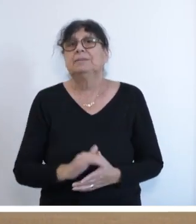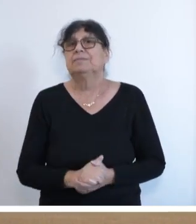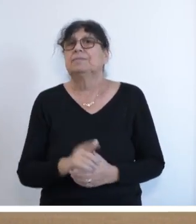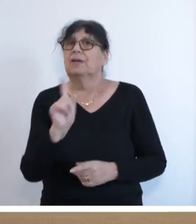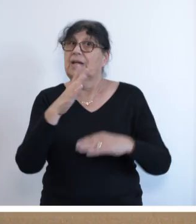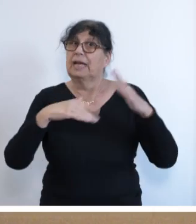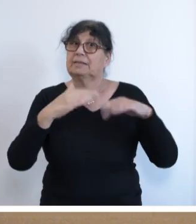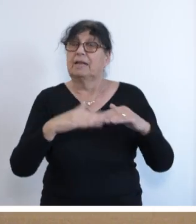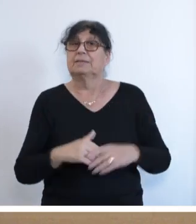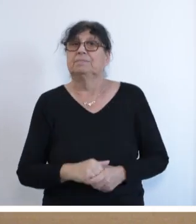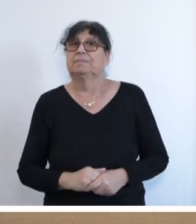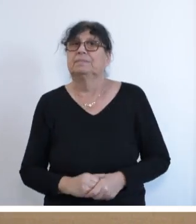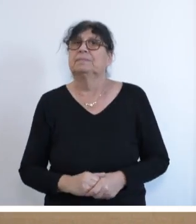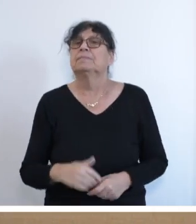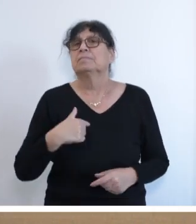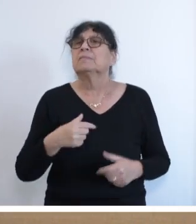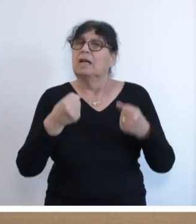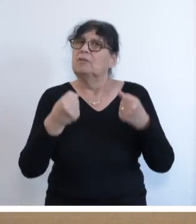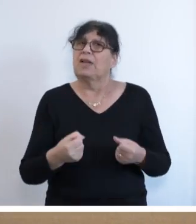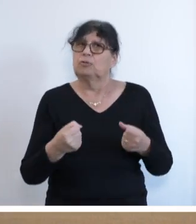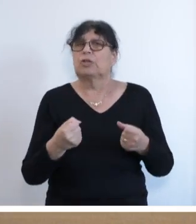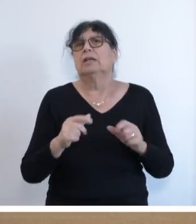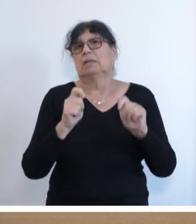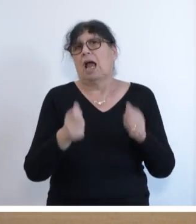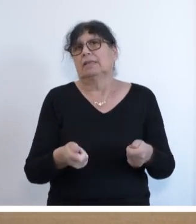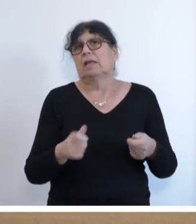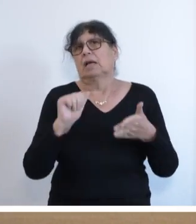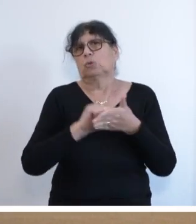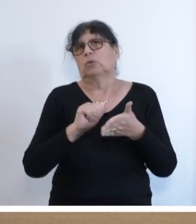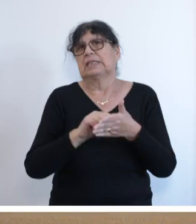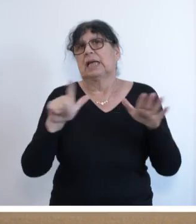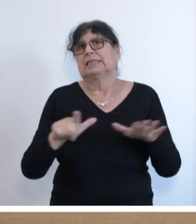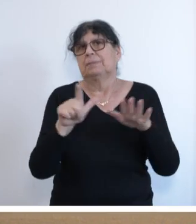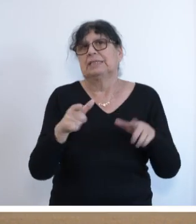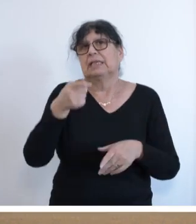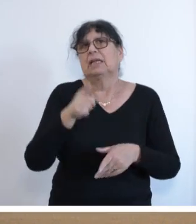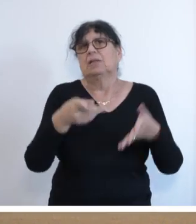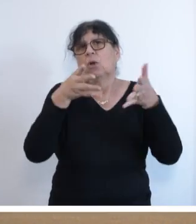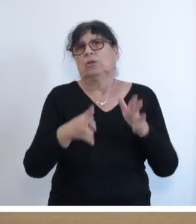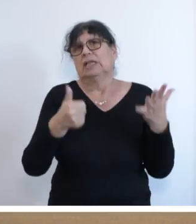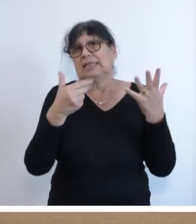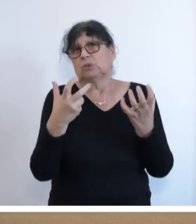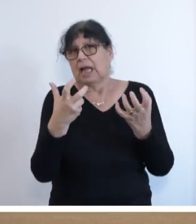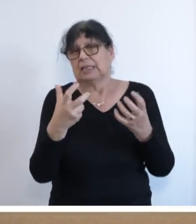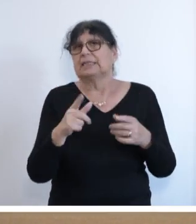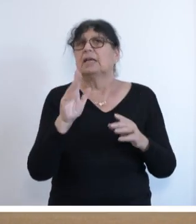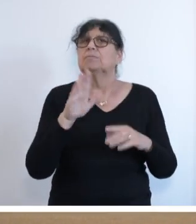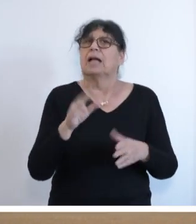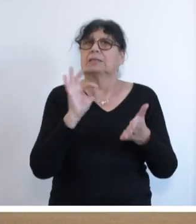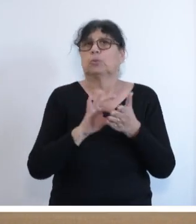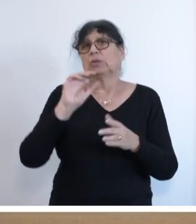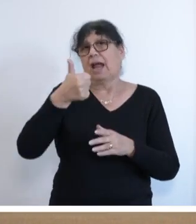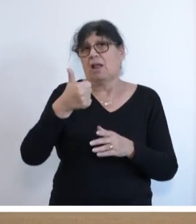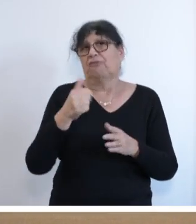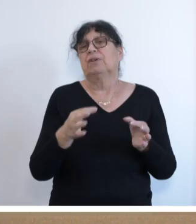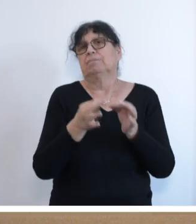Wer enthält sich? Dann stelle ich fest, dass der Antrag, Drucksache 17 986, als Punkt 11